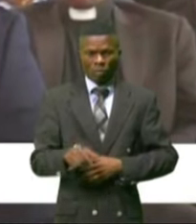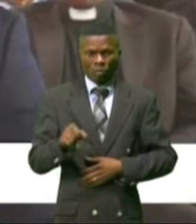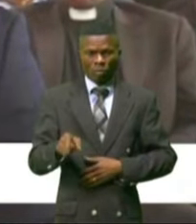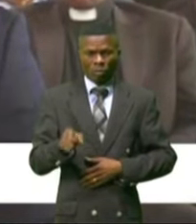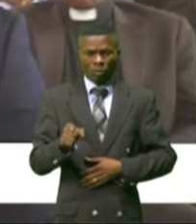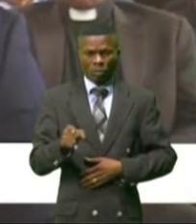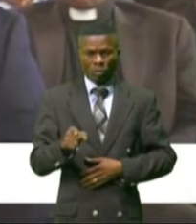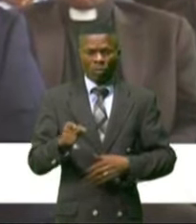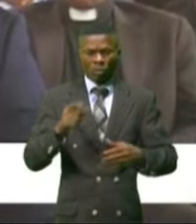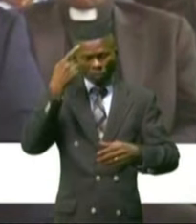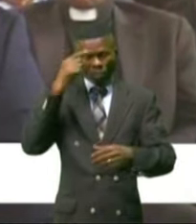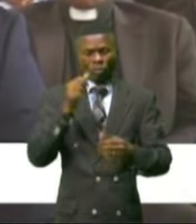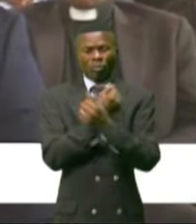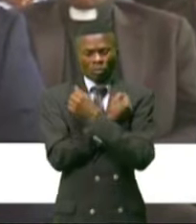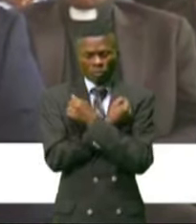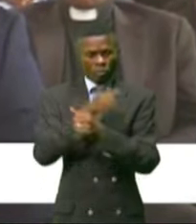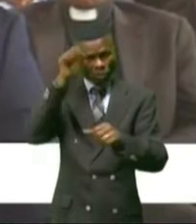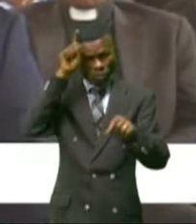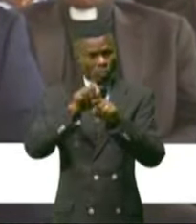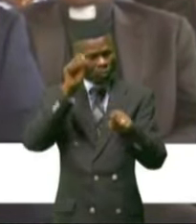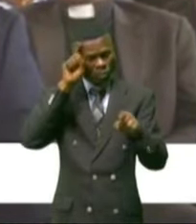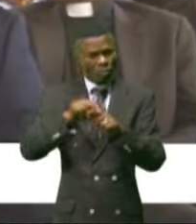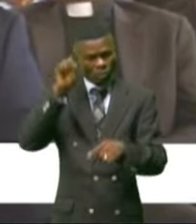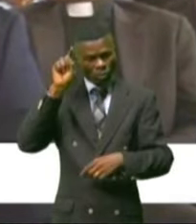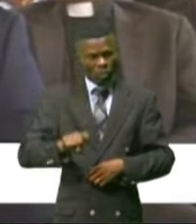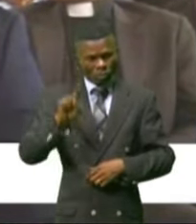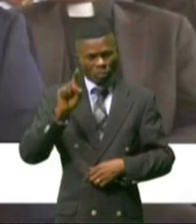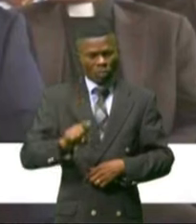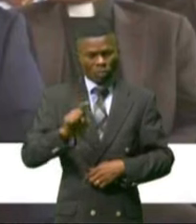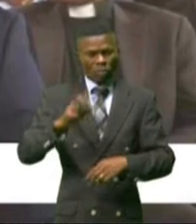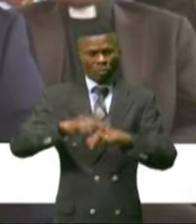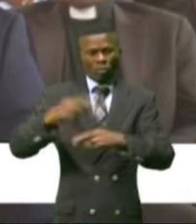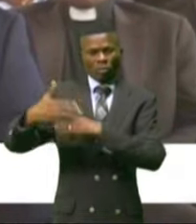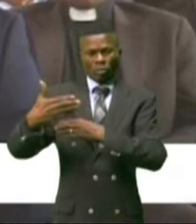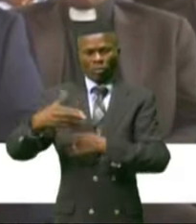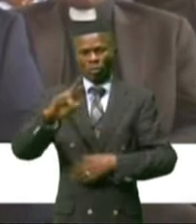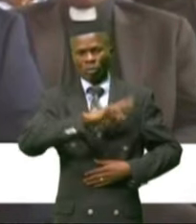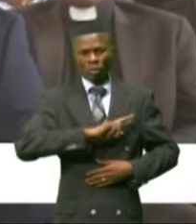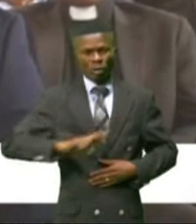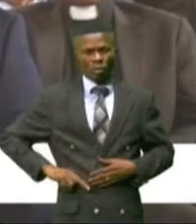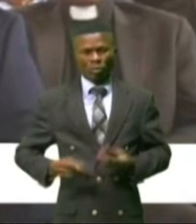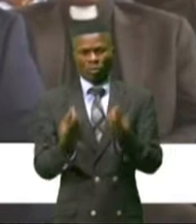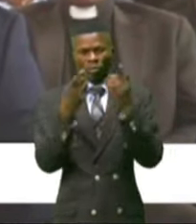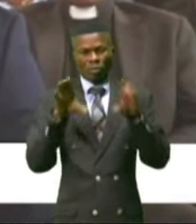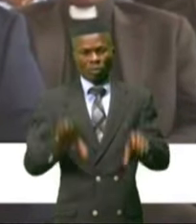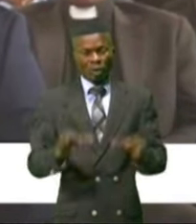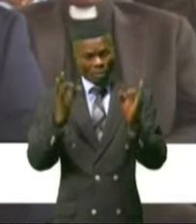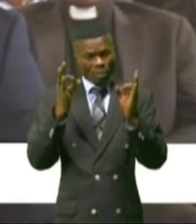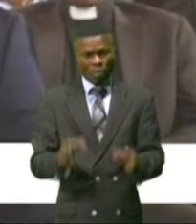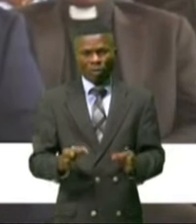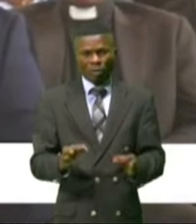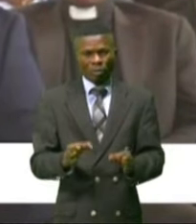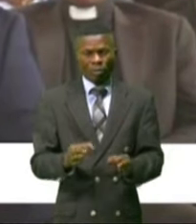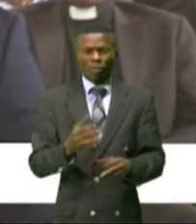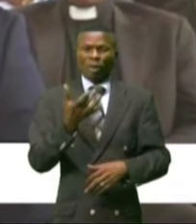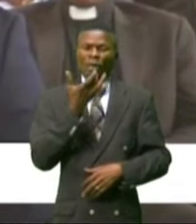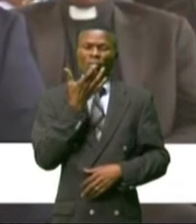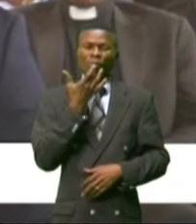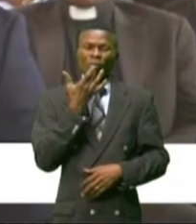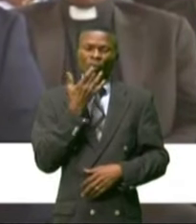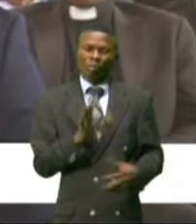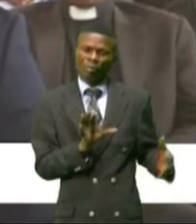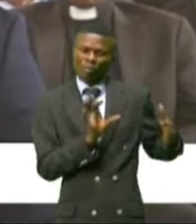par fraternité bien sûr, devraient être aux côtés de la République démocratique du Congo, mais préfèrent se